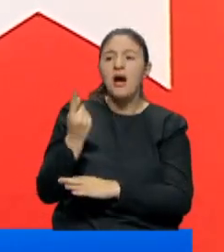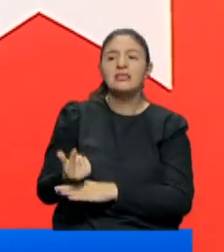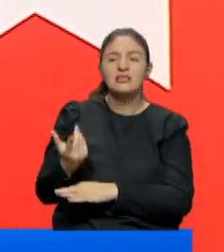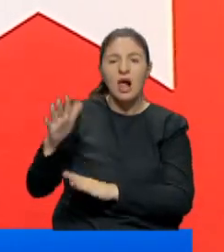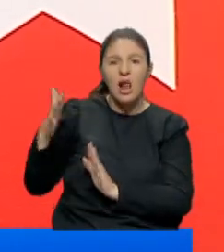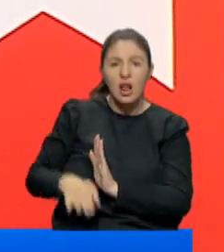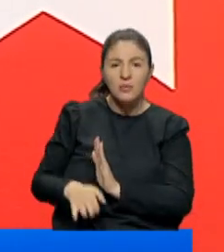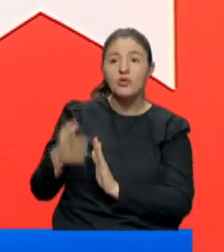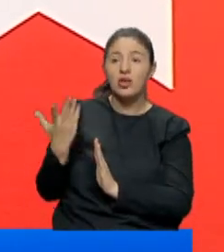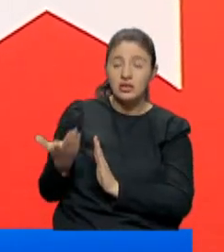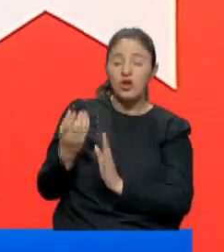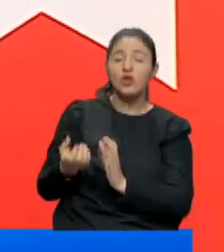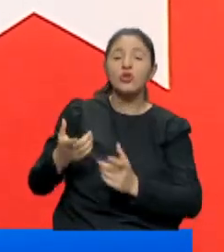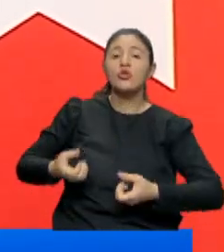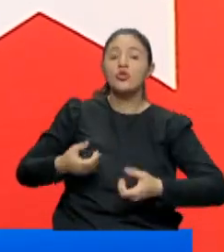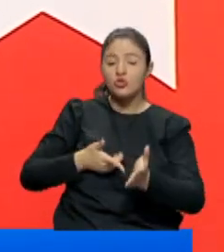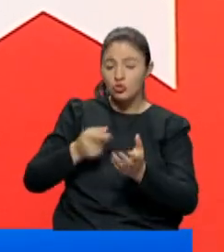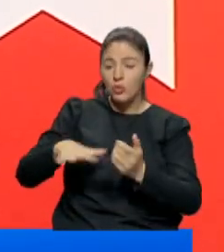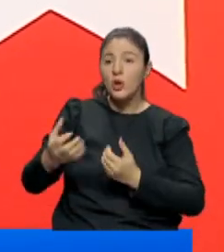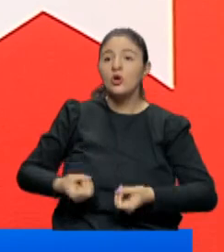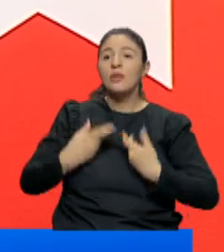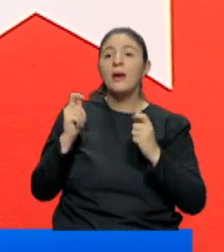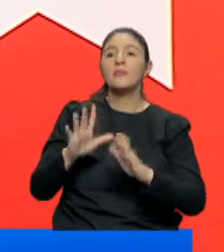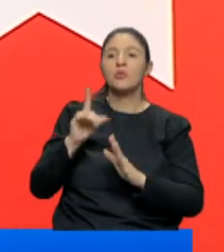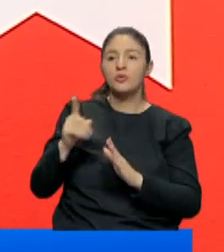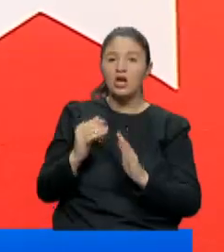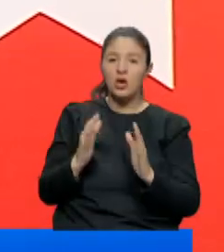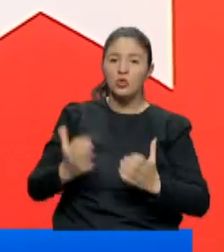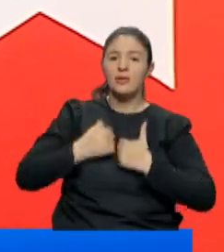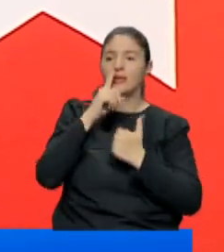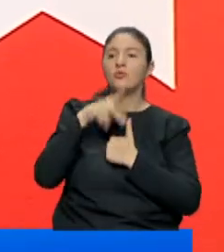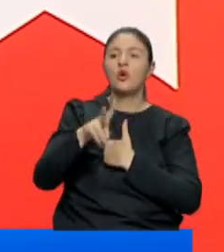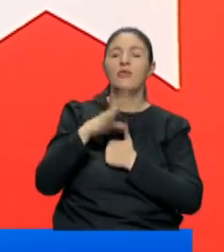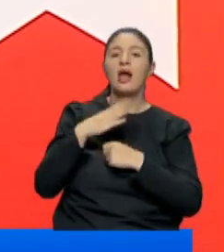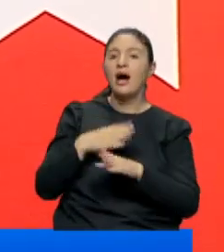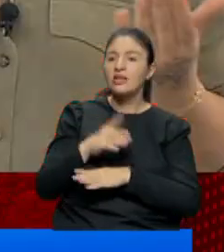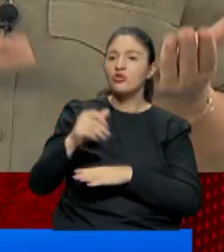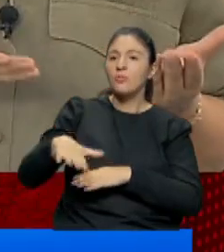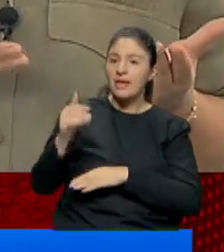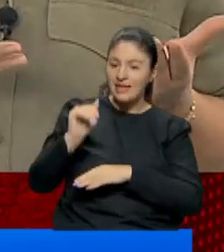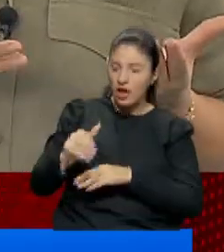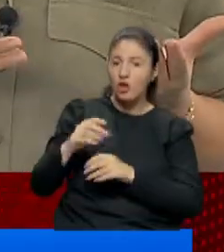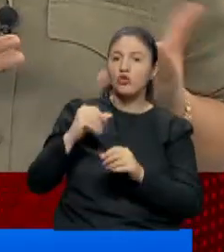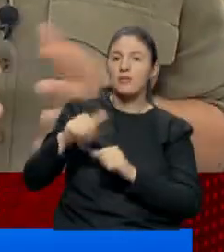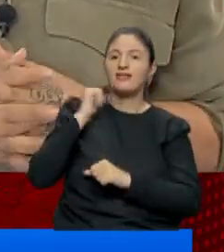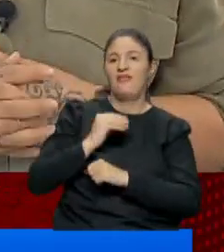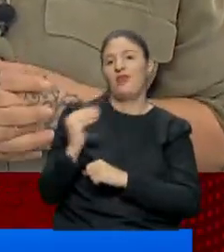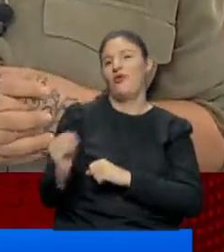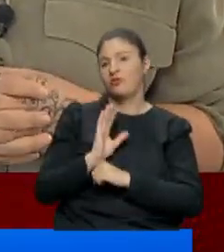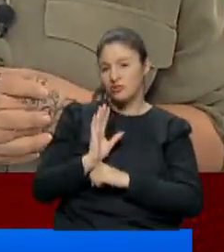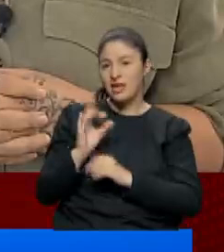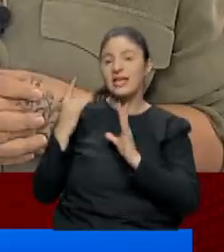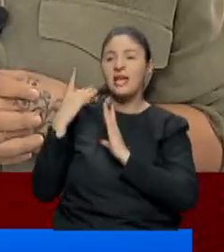az hale geldi doluysa Toprak üretmeyecek duruma geldi şimdi bunu aşmanın bir tek yolu var aslında topraktan gelir toprağa gönderiyoruz